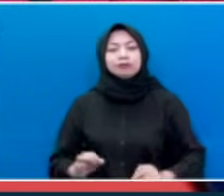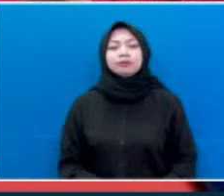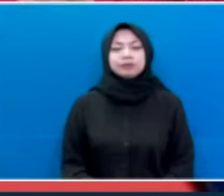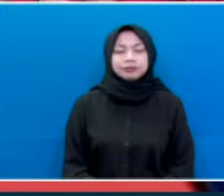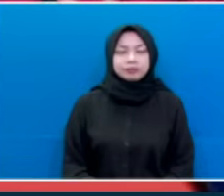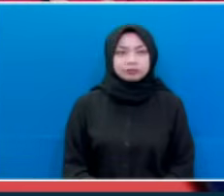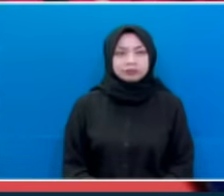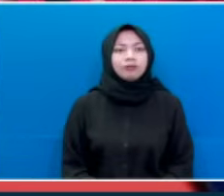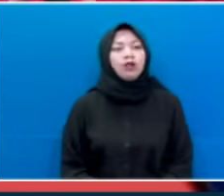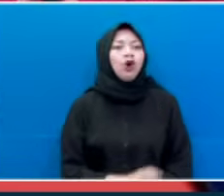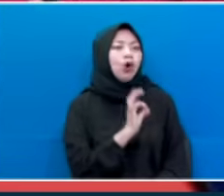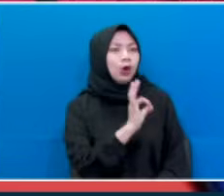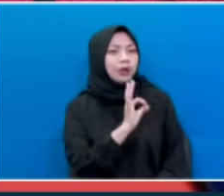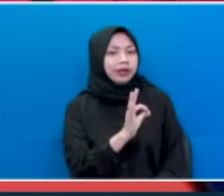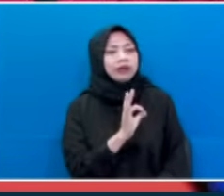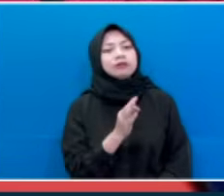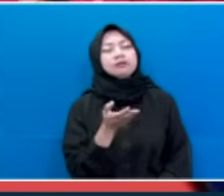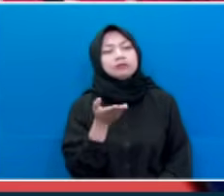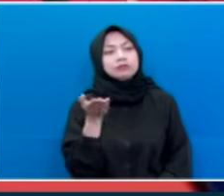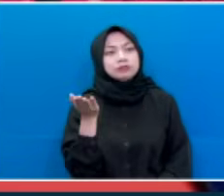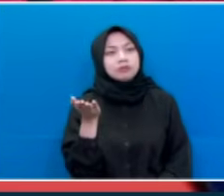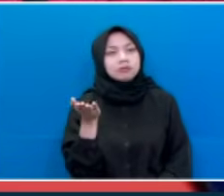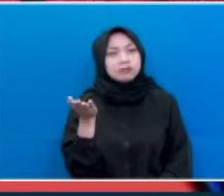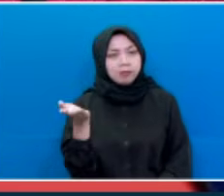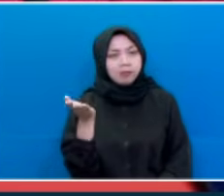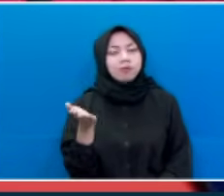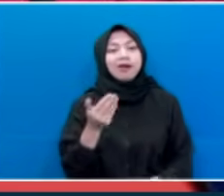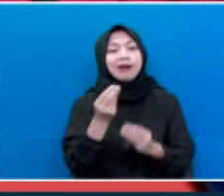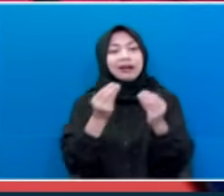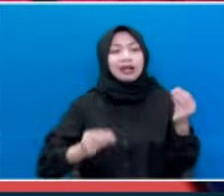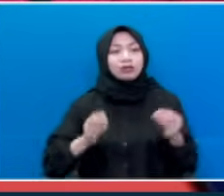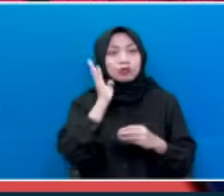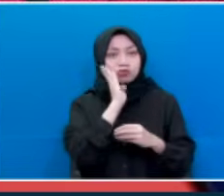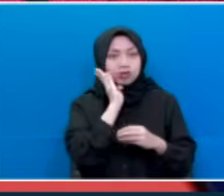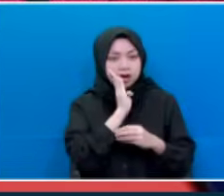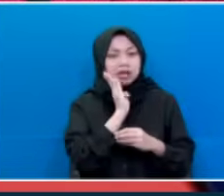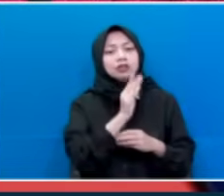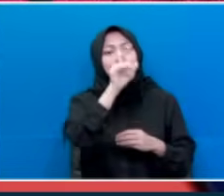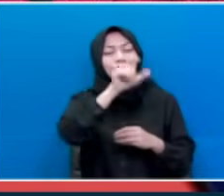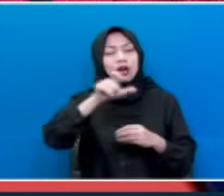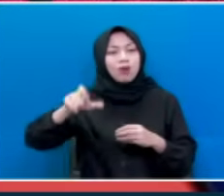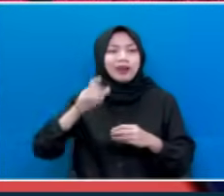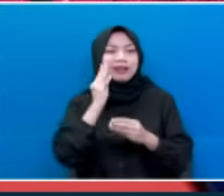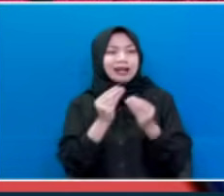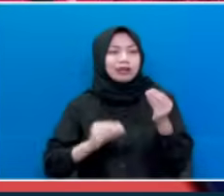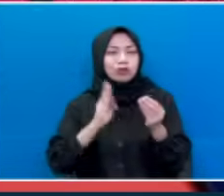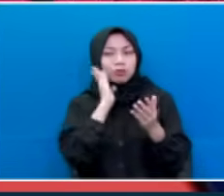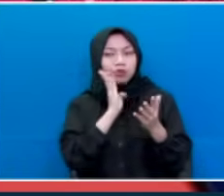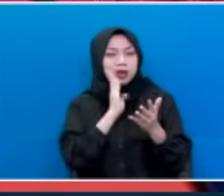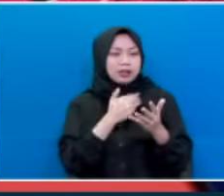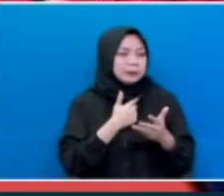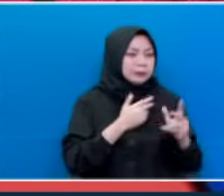mereka Katakanlah ceruk e pemilih E ini ya pemula begitu ya atau pemilih muda yang kemudian mereka nampaknya masih